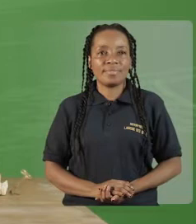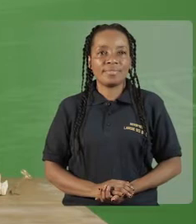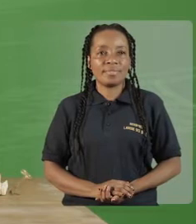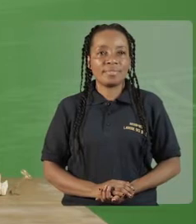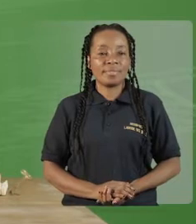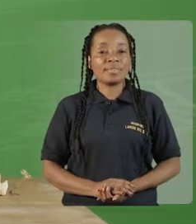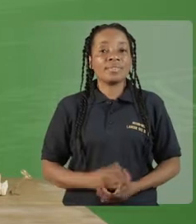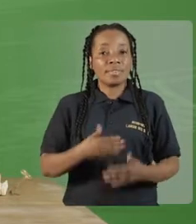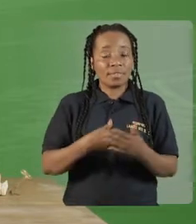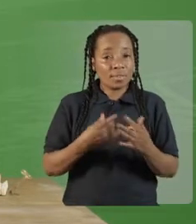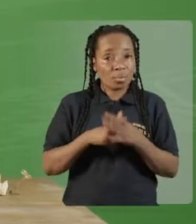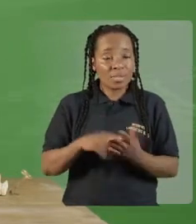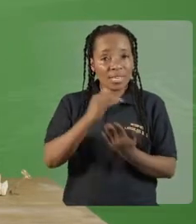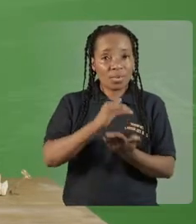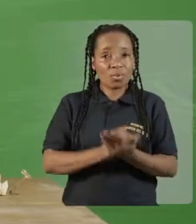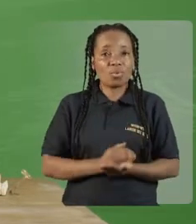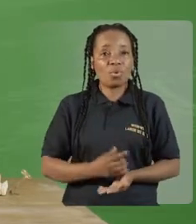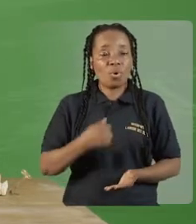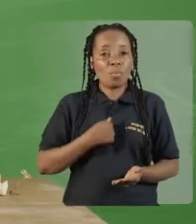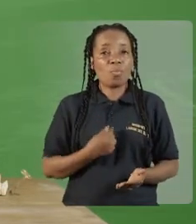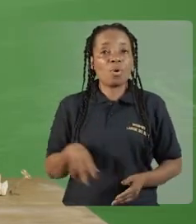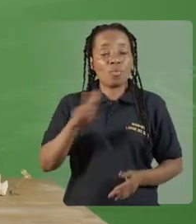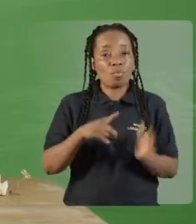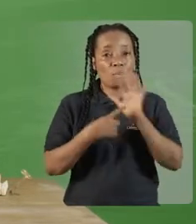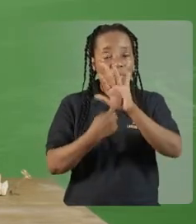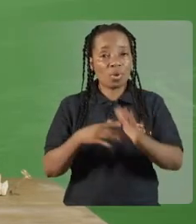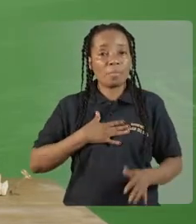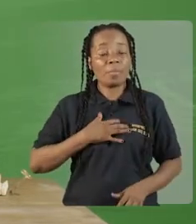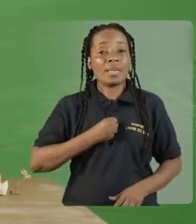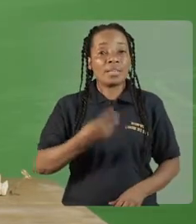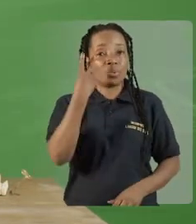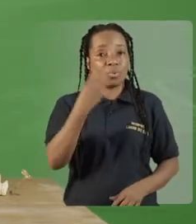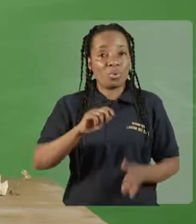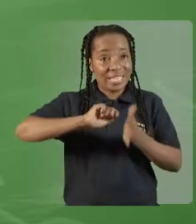Pour commencer cette leçon, je vais vous présenter deux de mes clés.